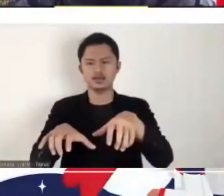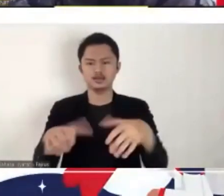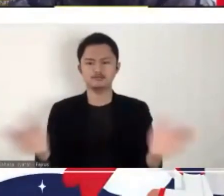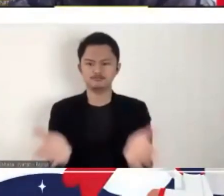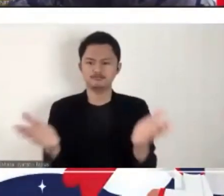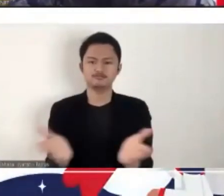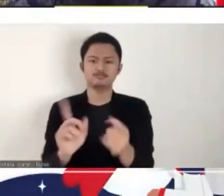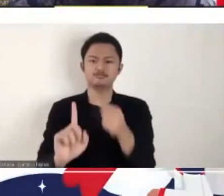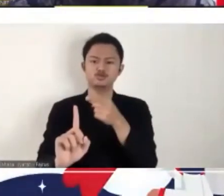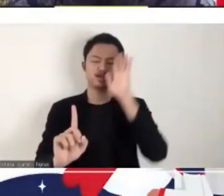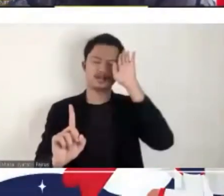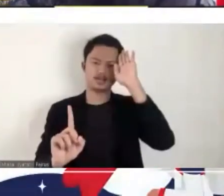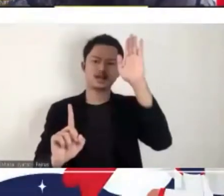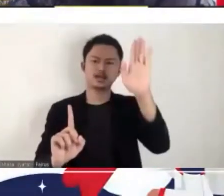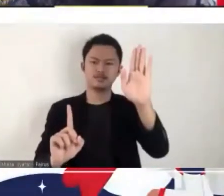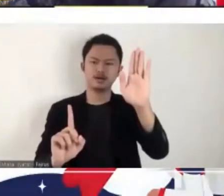untuk bisa